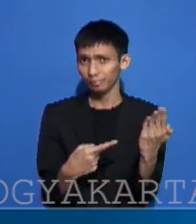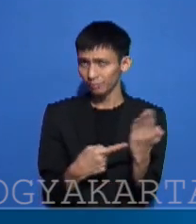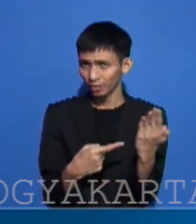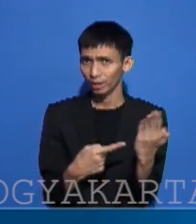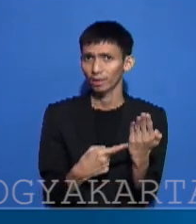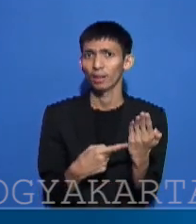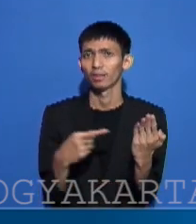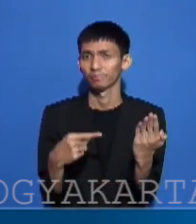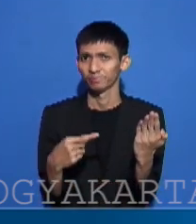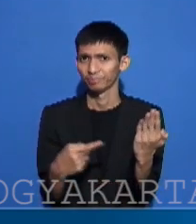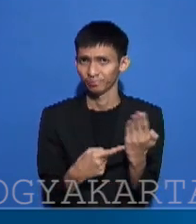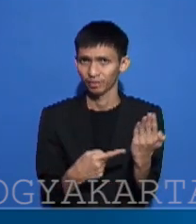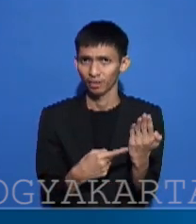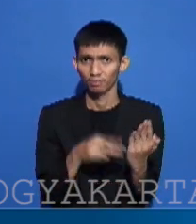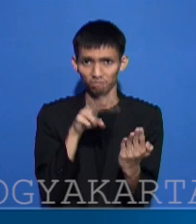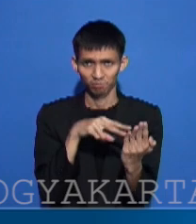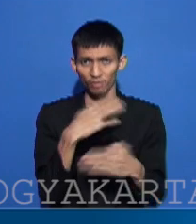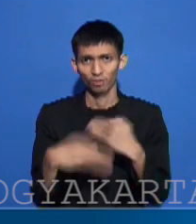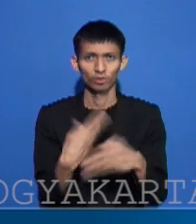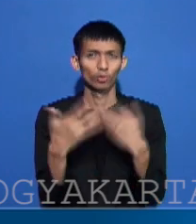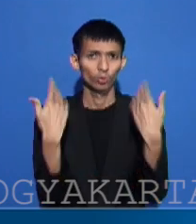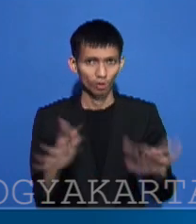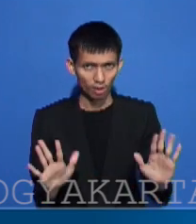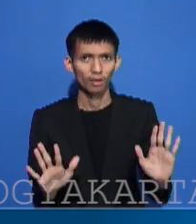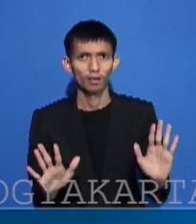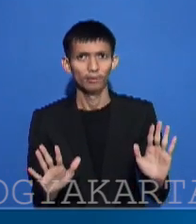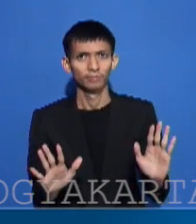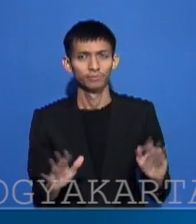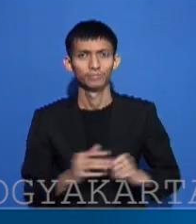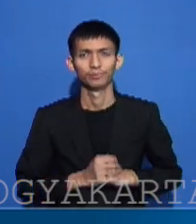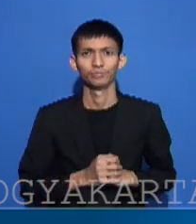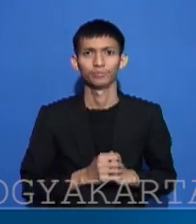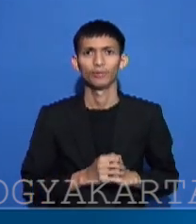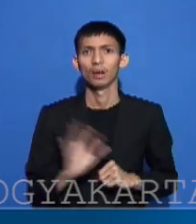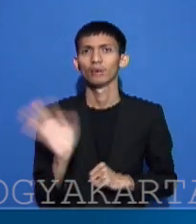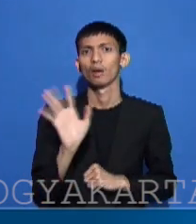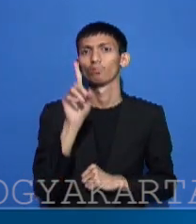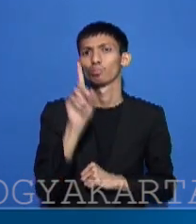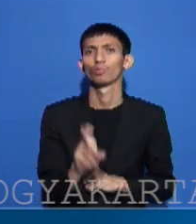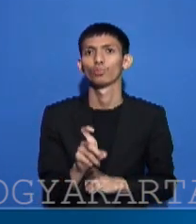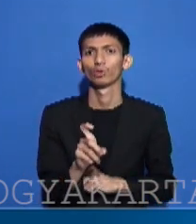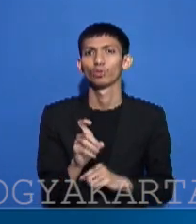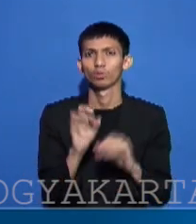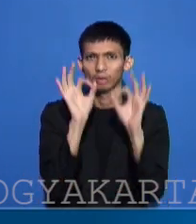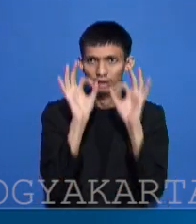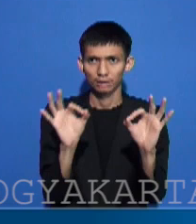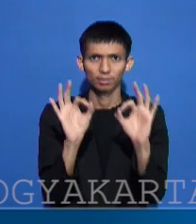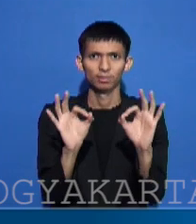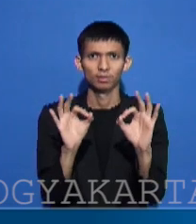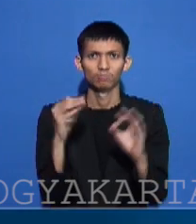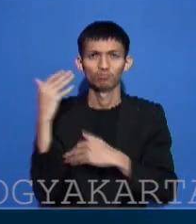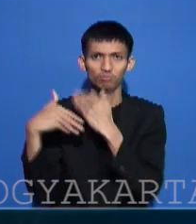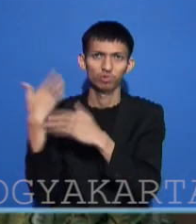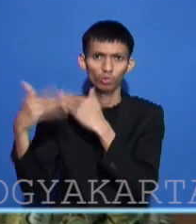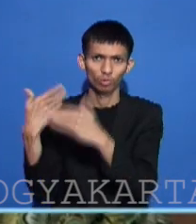jika akta elektronik tersebut dilakukan, tidak lagi memerlukan saksi seperti selama ini disyaratkan